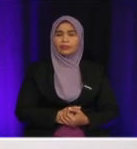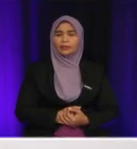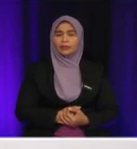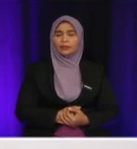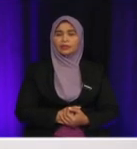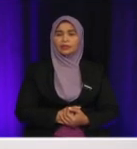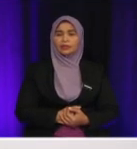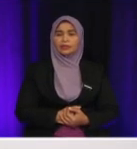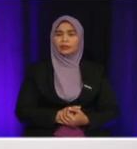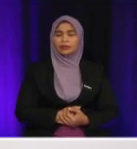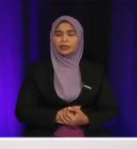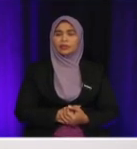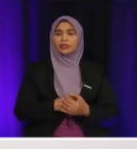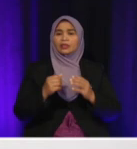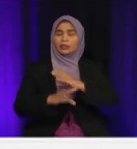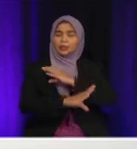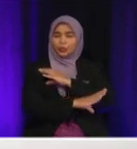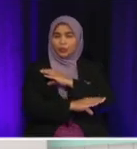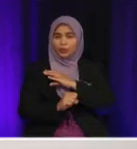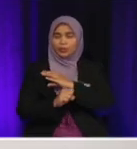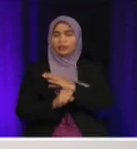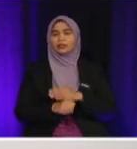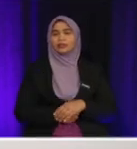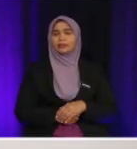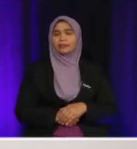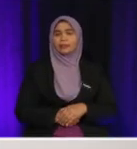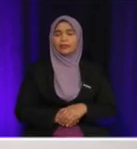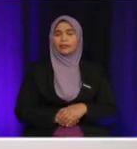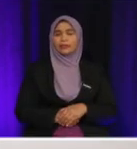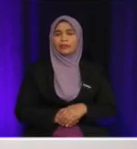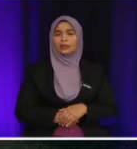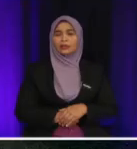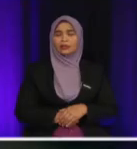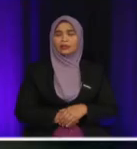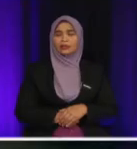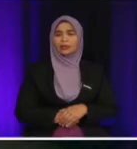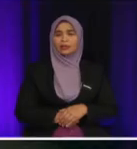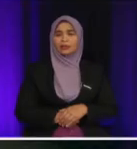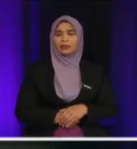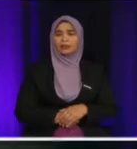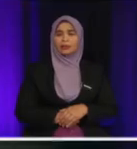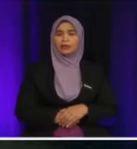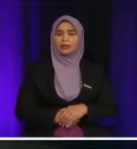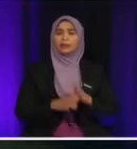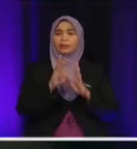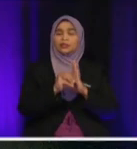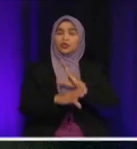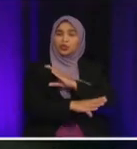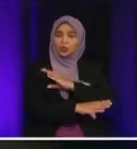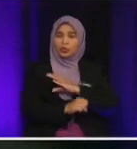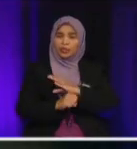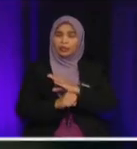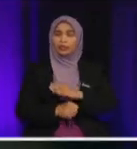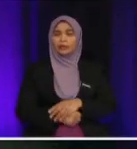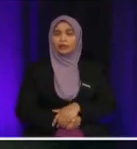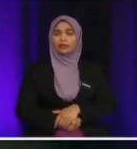Kesalahan hanya ialah mencuri, Ustaz. Ya, mencuri. Jangan curi aku. Okey, okay, mencuri. Ada koma